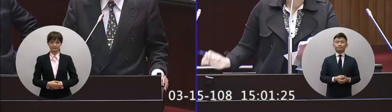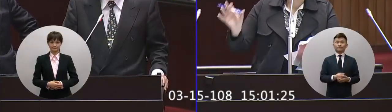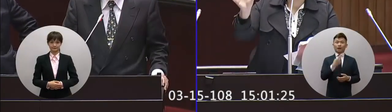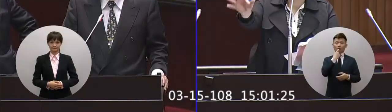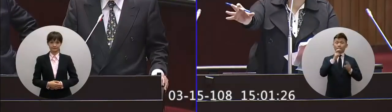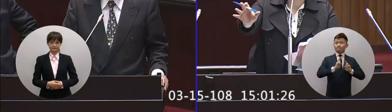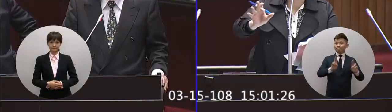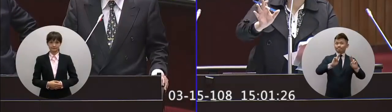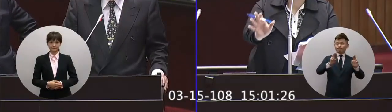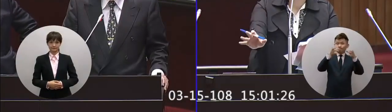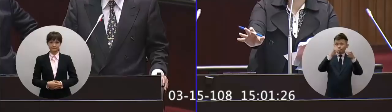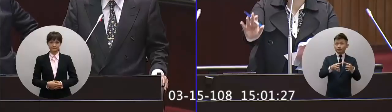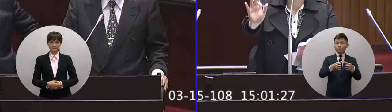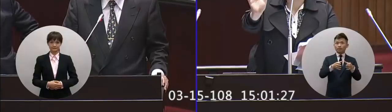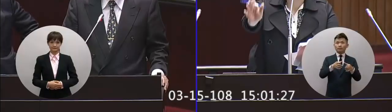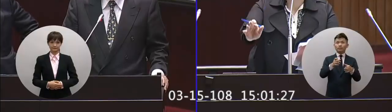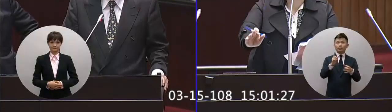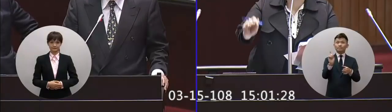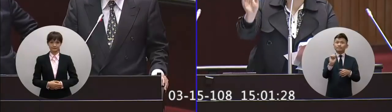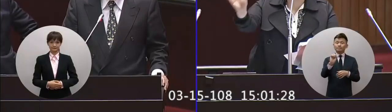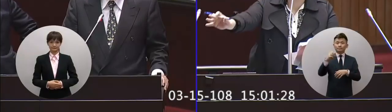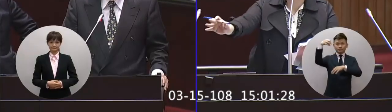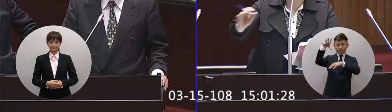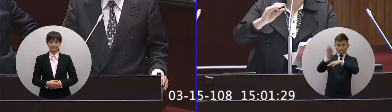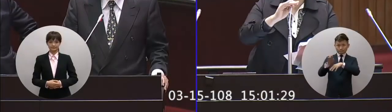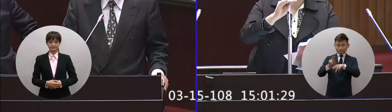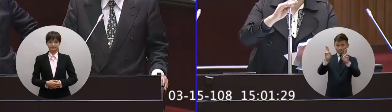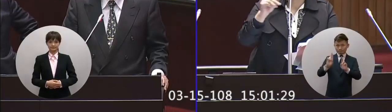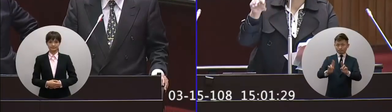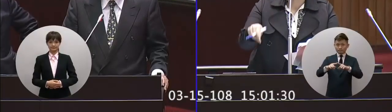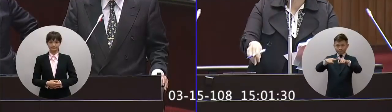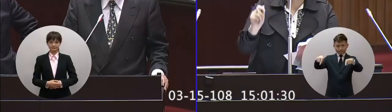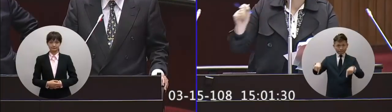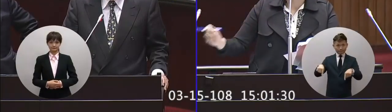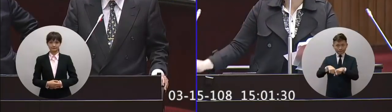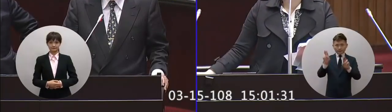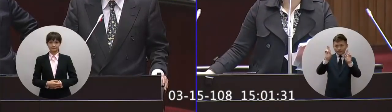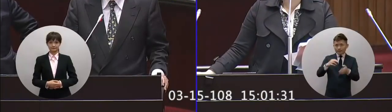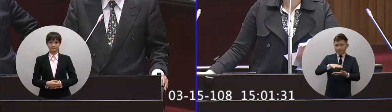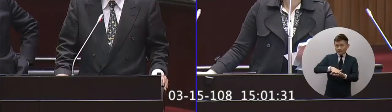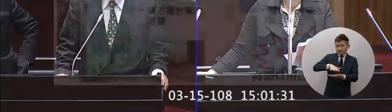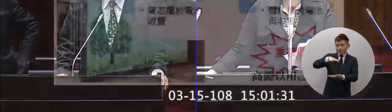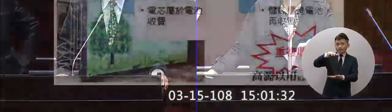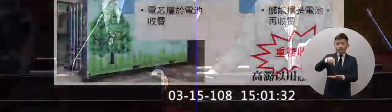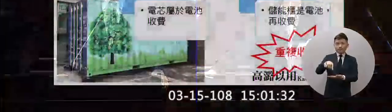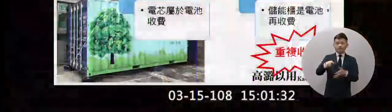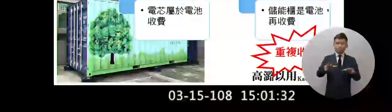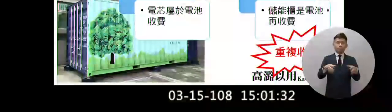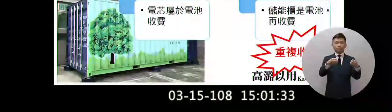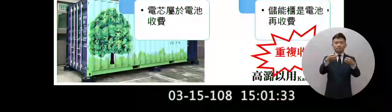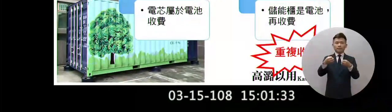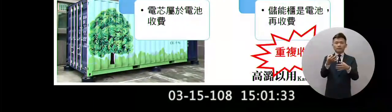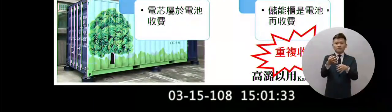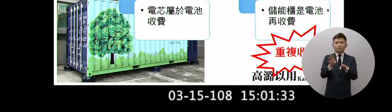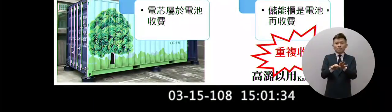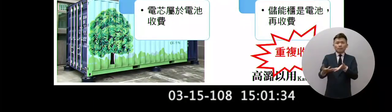绿能产业创能，就是太阳能板这样的一个部分，储能的部分也在今天讨论这个费率的征